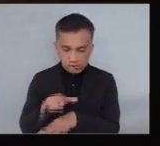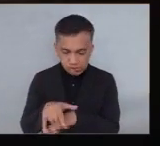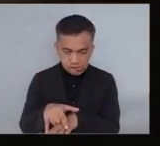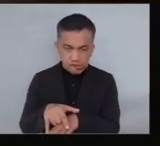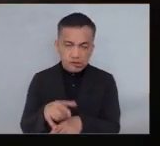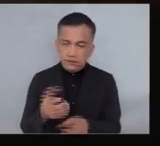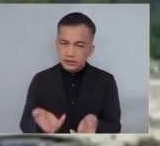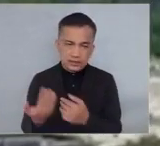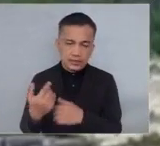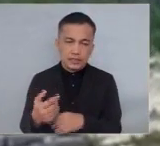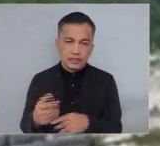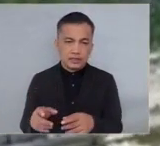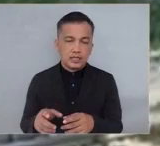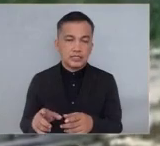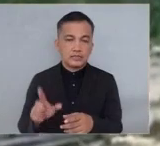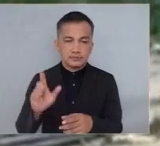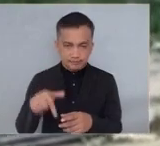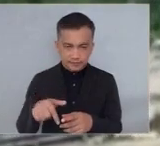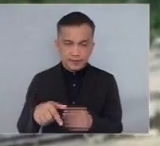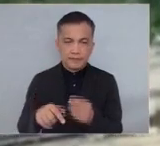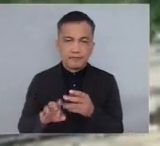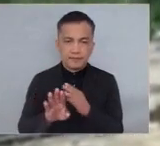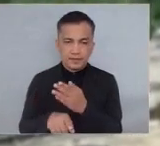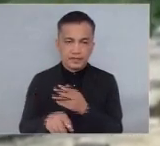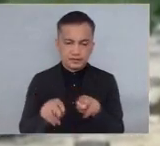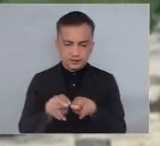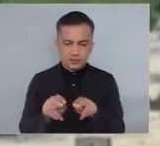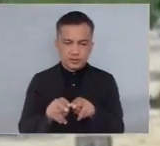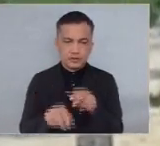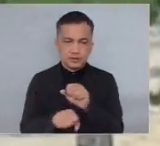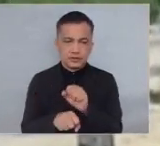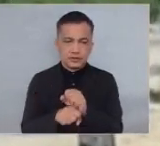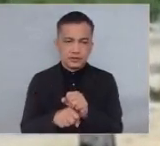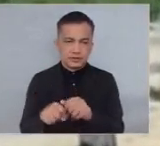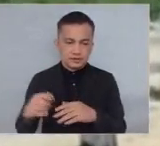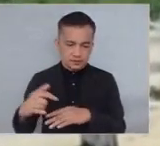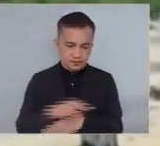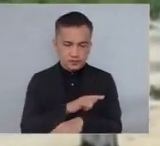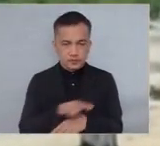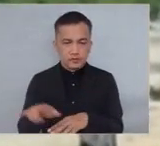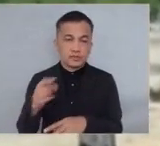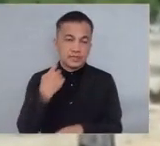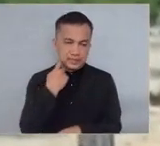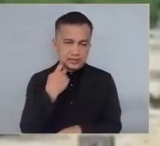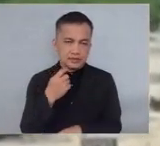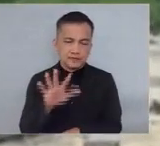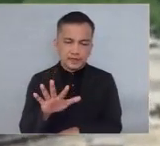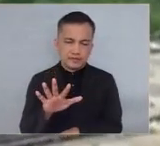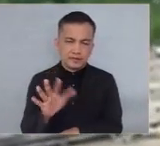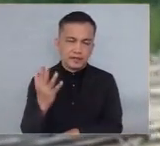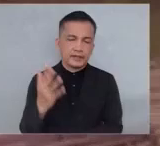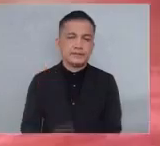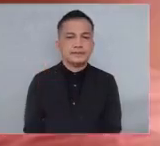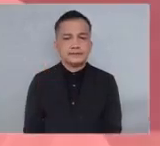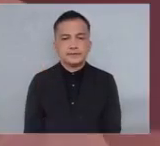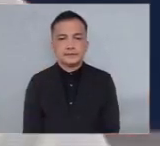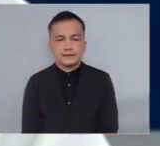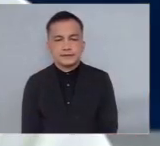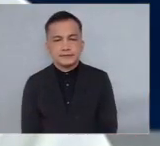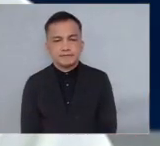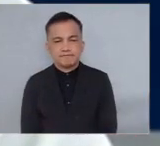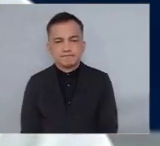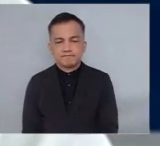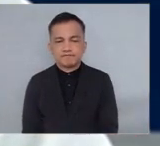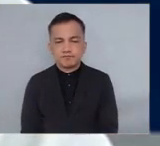runway at nagbalik na sa normal ang operasyon ng paliparan kaninang alas 5 ng umaga. First, we had to make